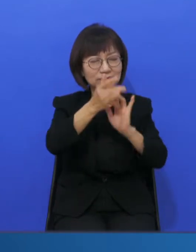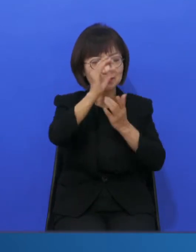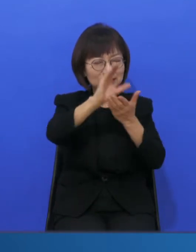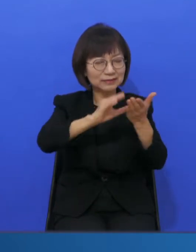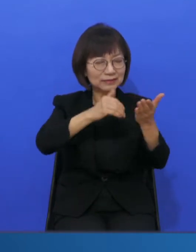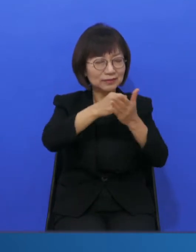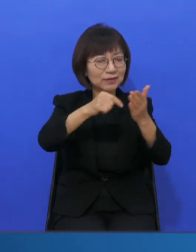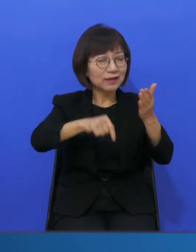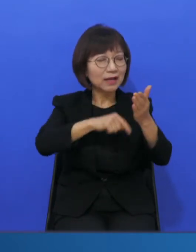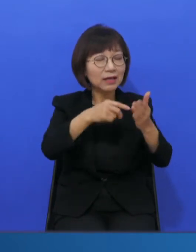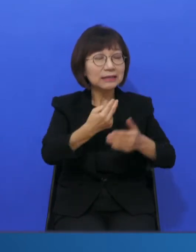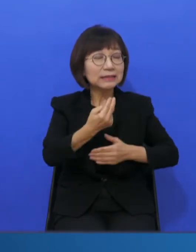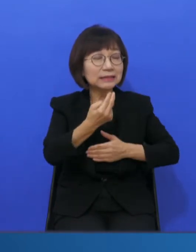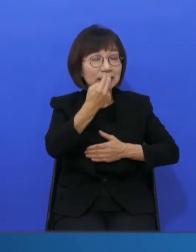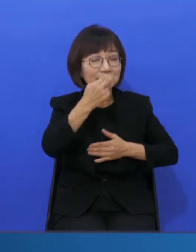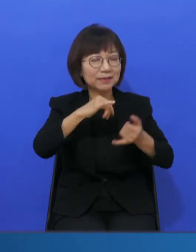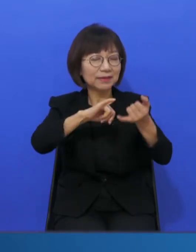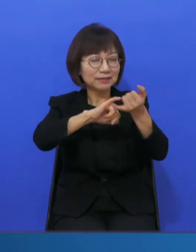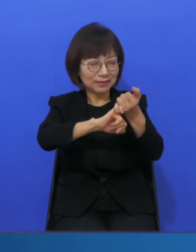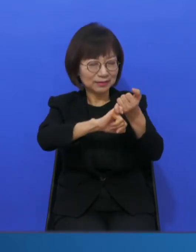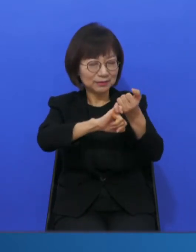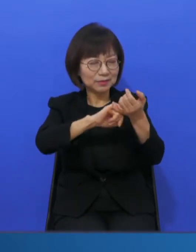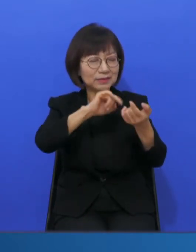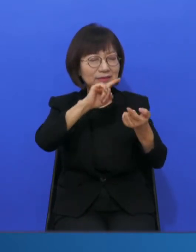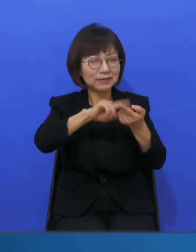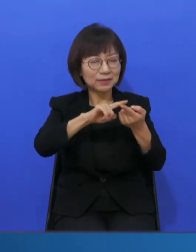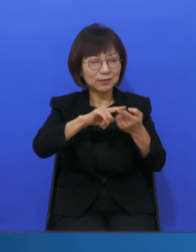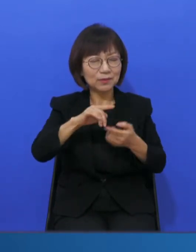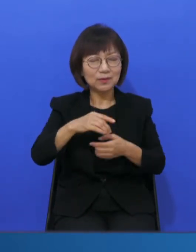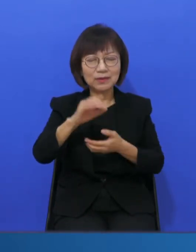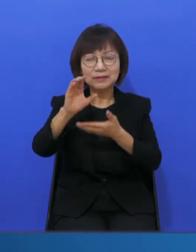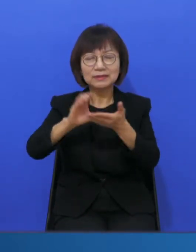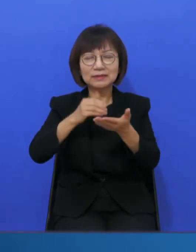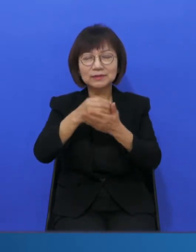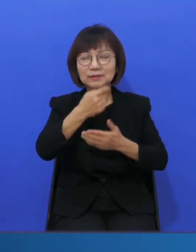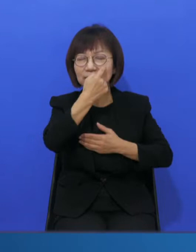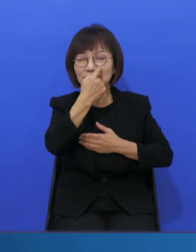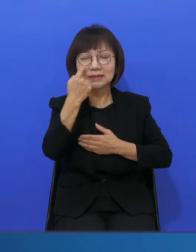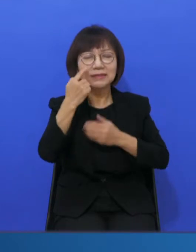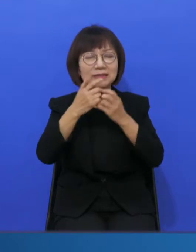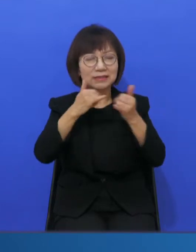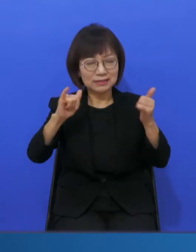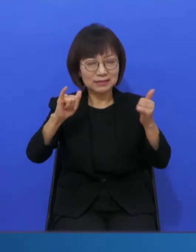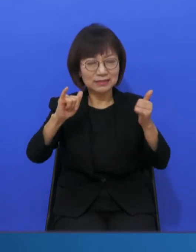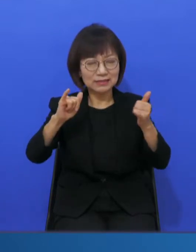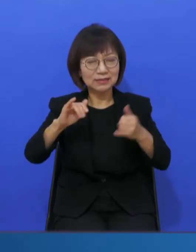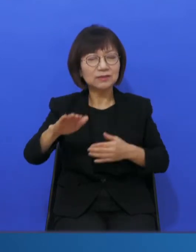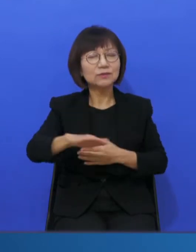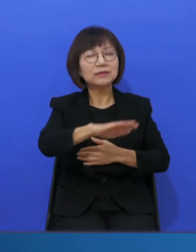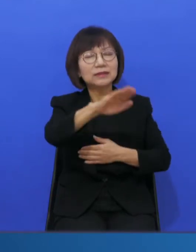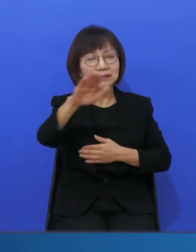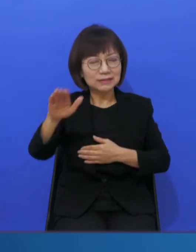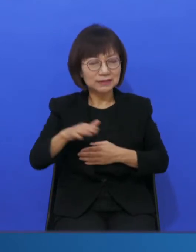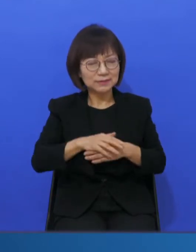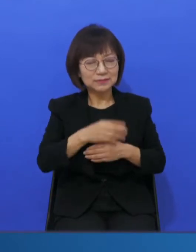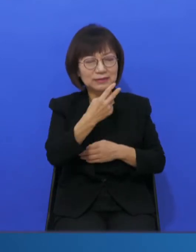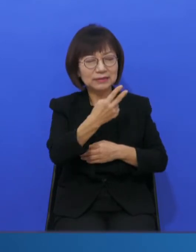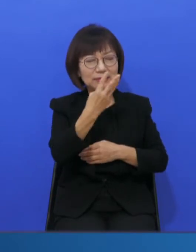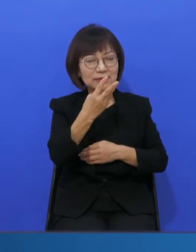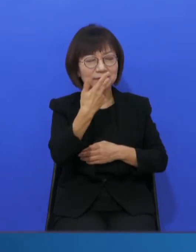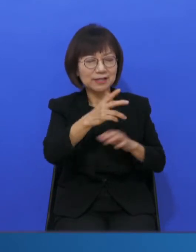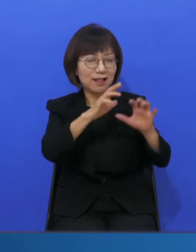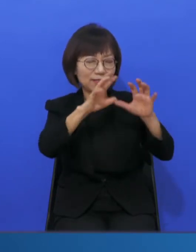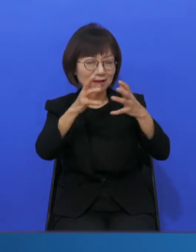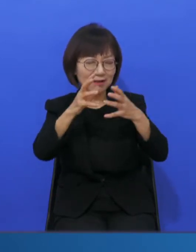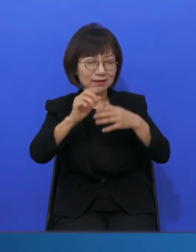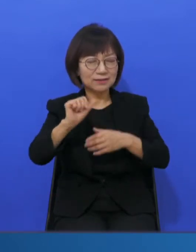생명의 약속대로 그리스도 예수의 증인된 저희들이 237 다민족, 5천 미종족, 렘넌트